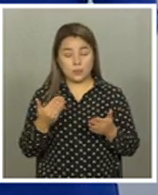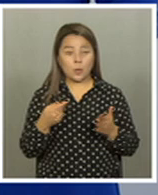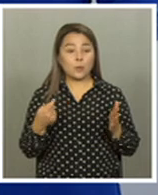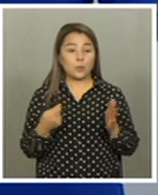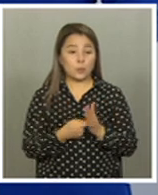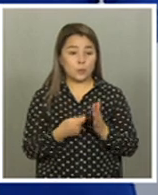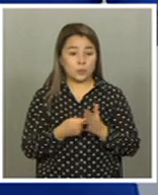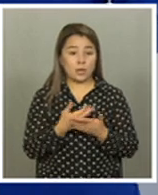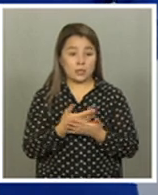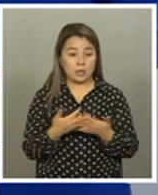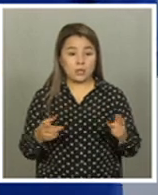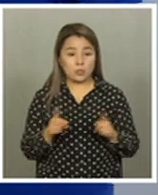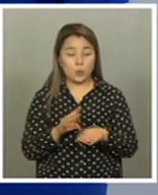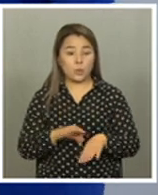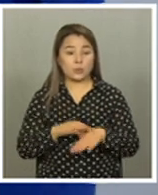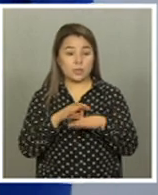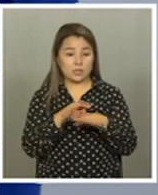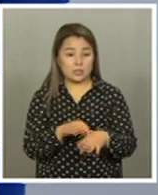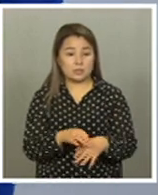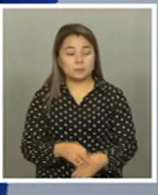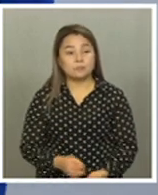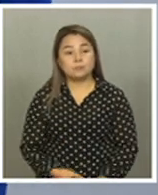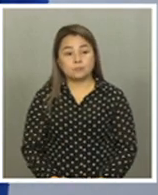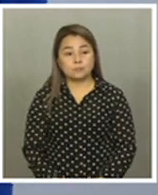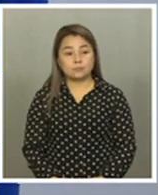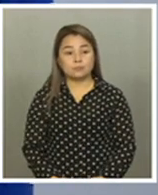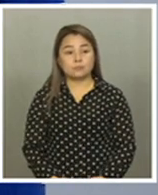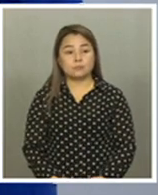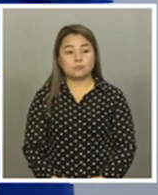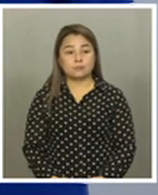заттарды өткізеді.